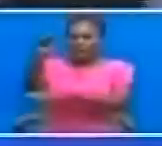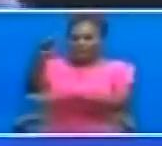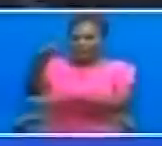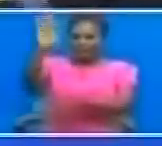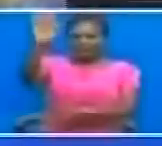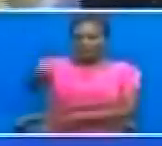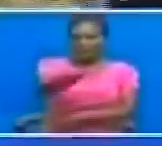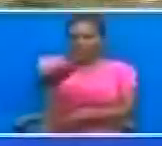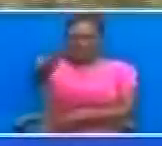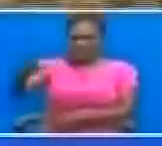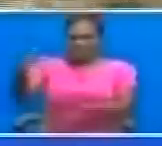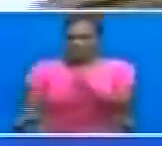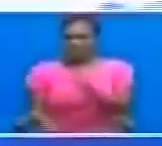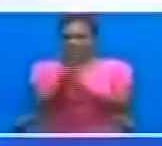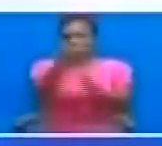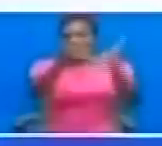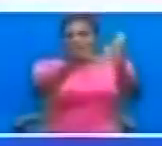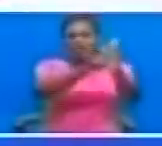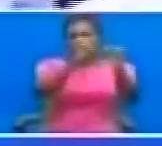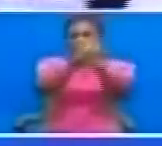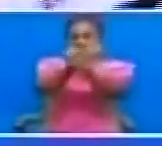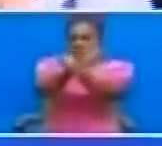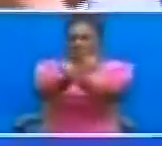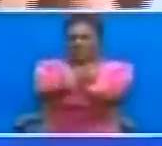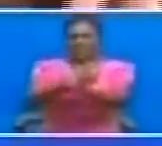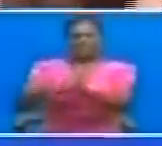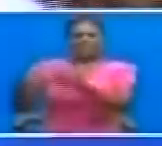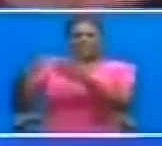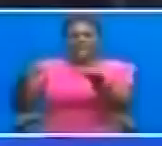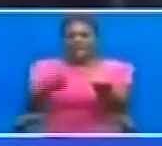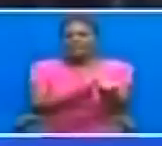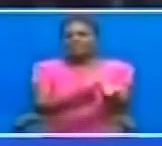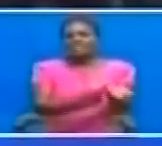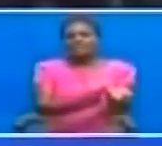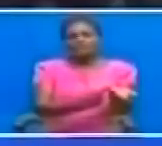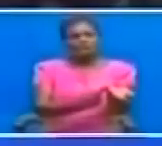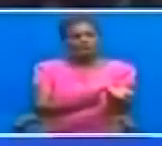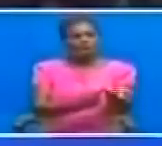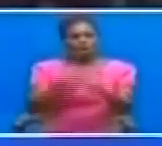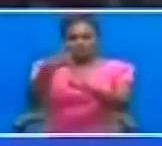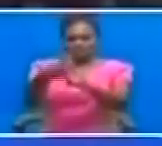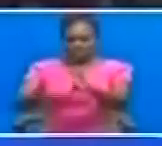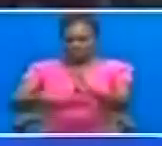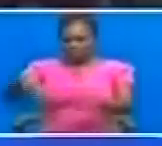bunge la kitaifa kubuni sheria za kuwalinda watu hao almaarufu albino. Tangu mwaka